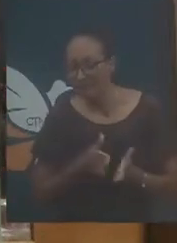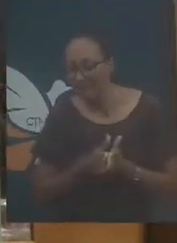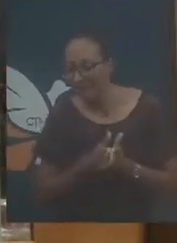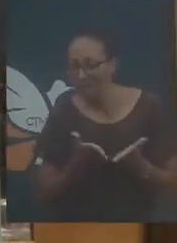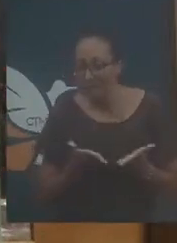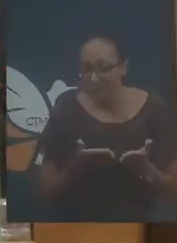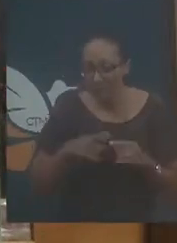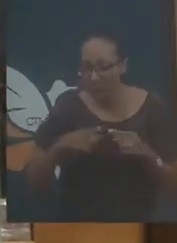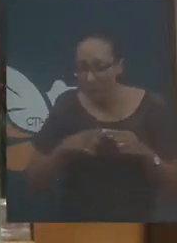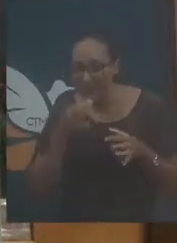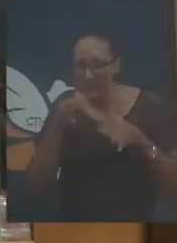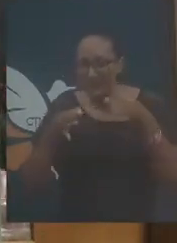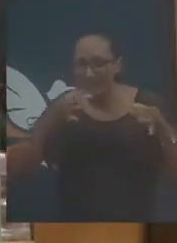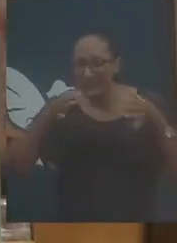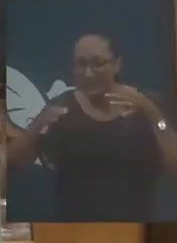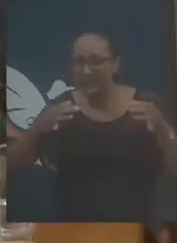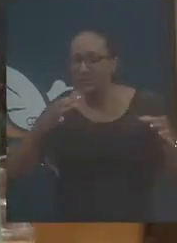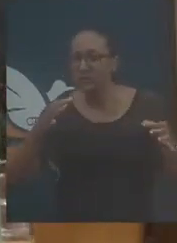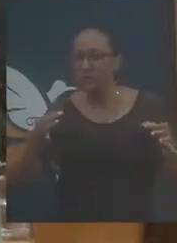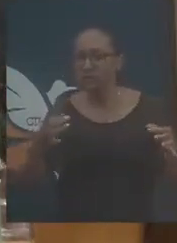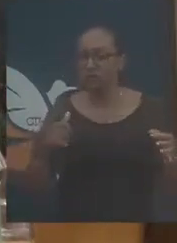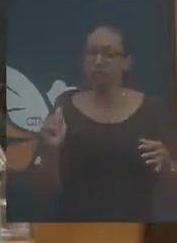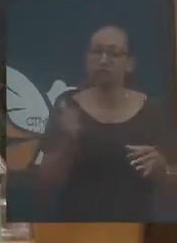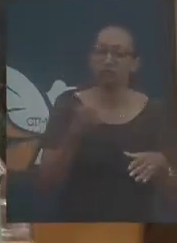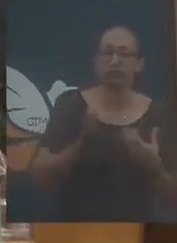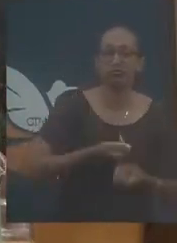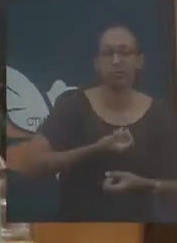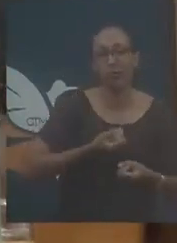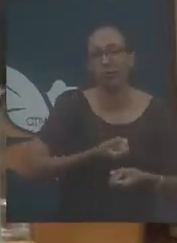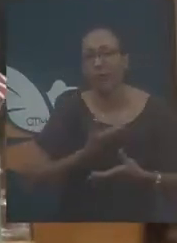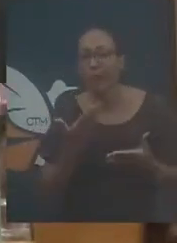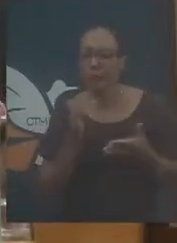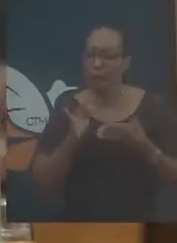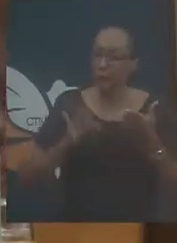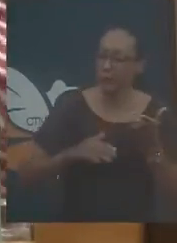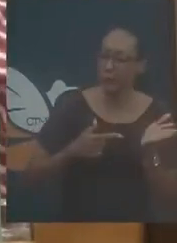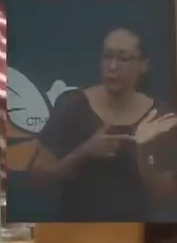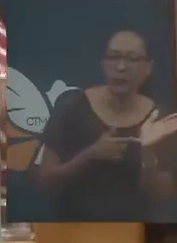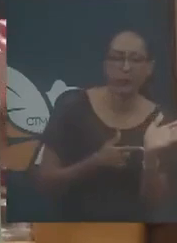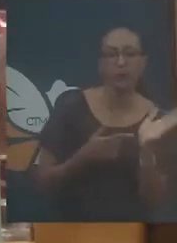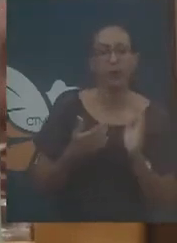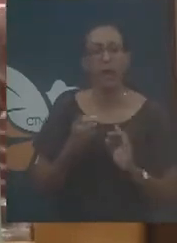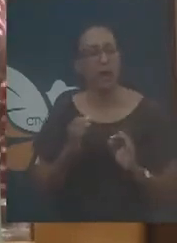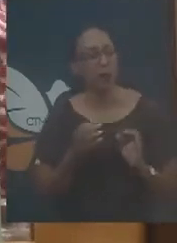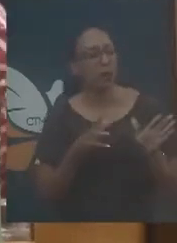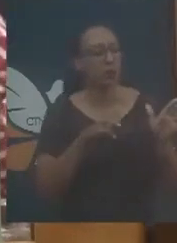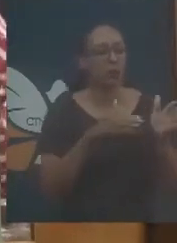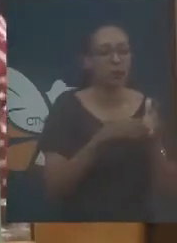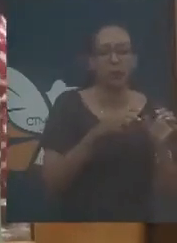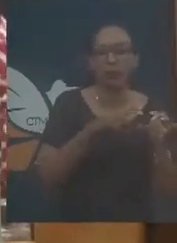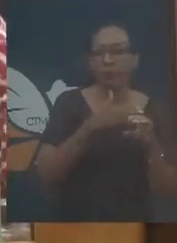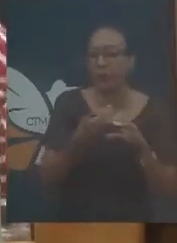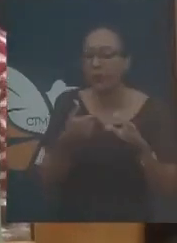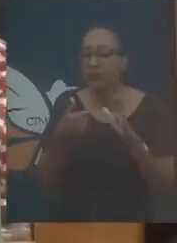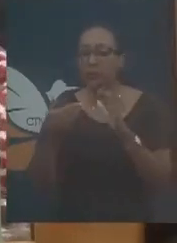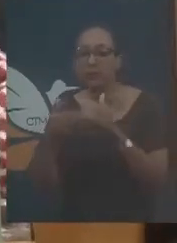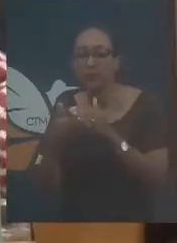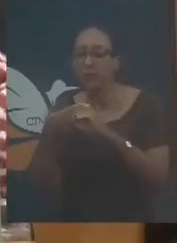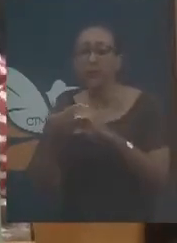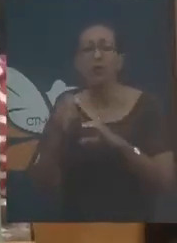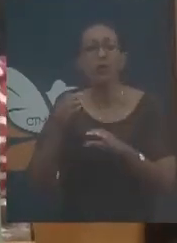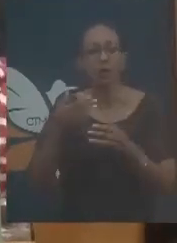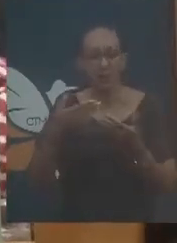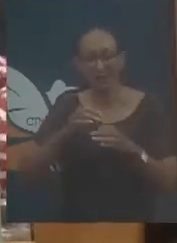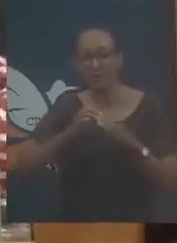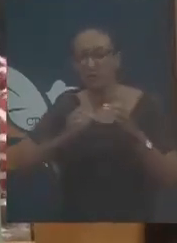ce qui se dit verbalement, là, chacun avec bien sa petite facture, celui-là de 10 000 euros, 6 000 euros. Non, c'est dans le compte administratif que